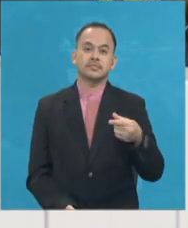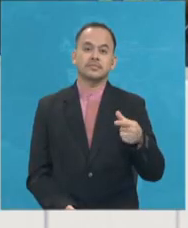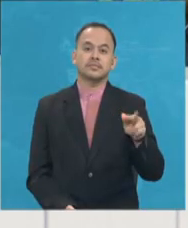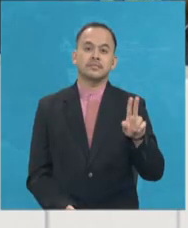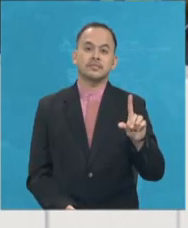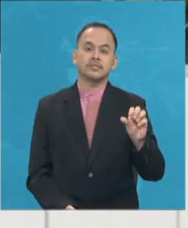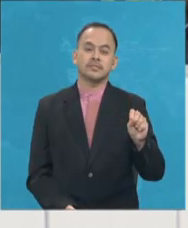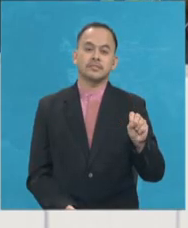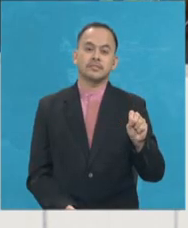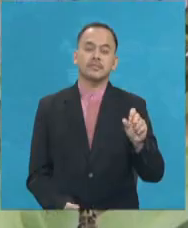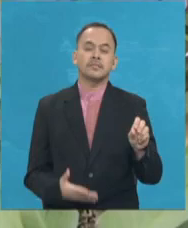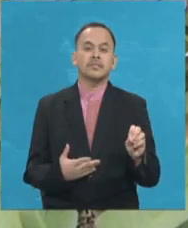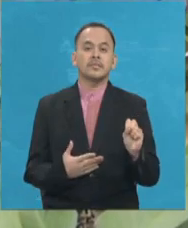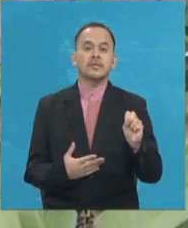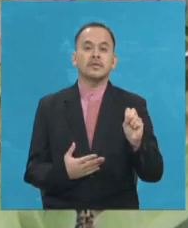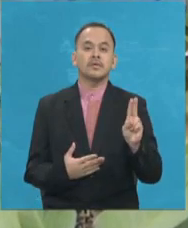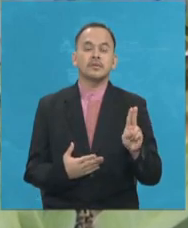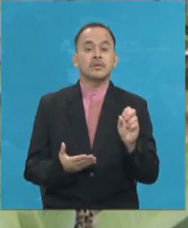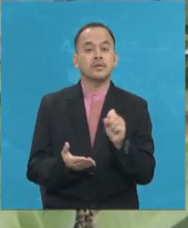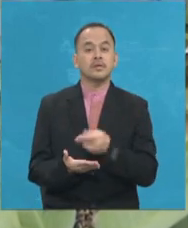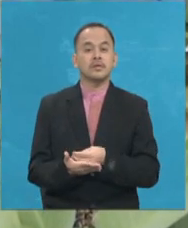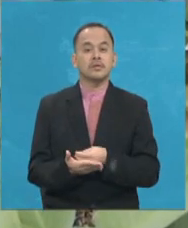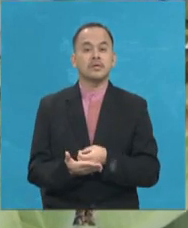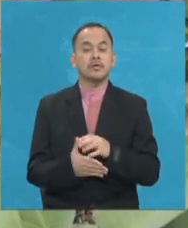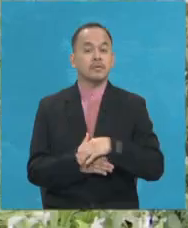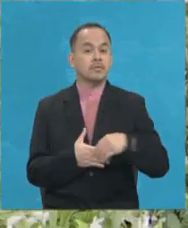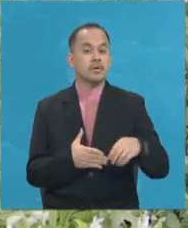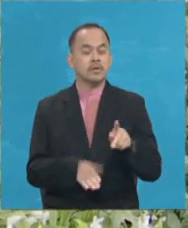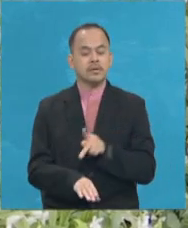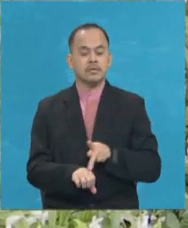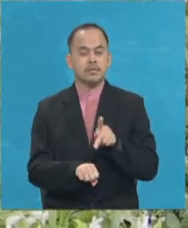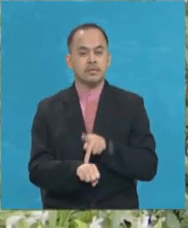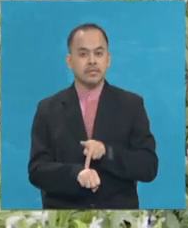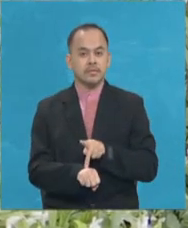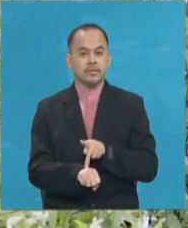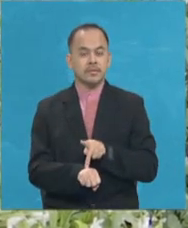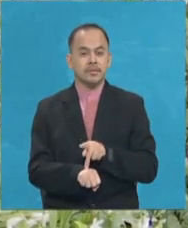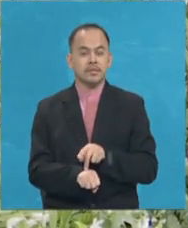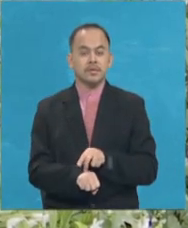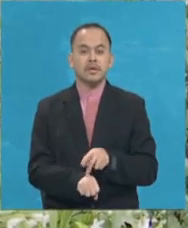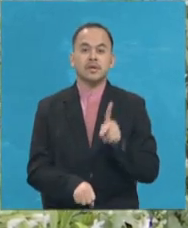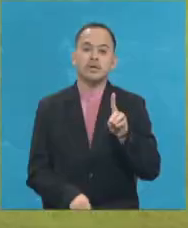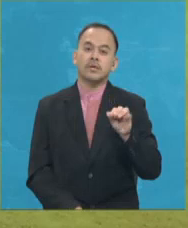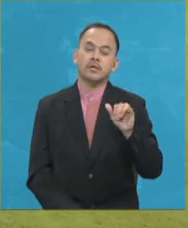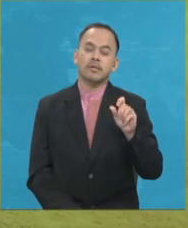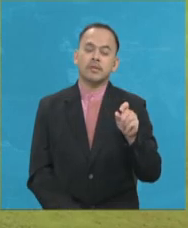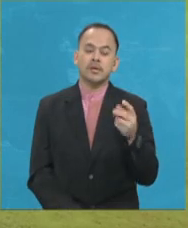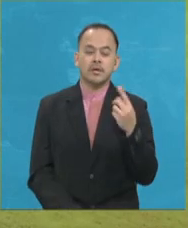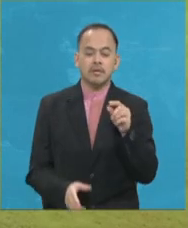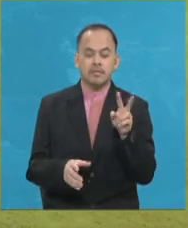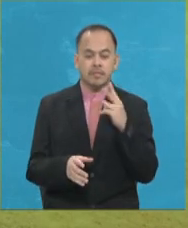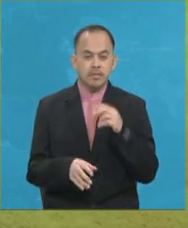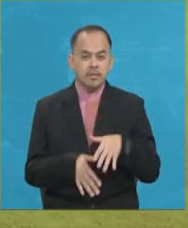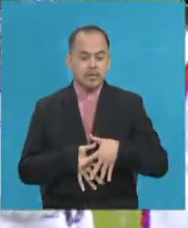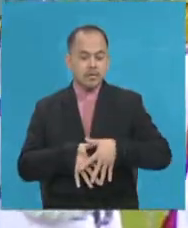siagem inggris ketiga si usaha Keuangan Republik Filipina Hai kebawah duli Yang Maha Mulia kemudian berkenaan memeriksa barisan